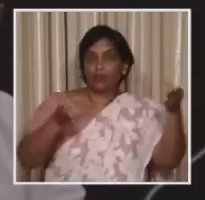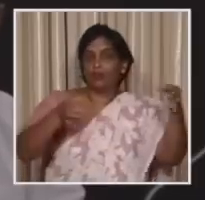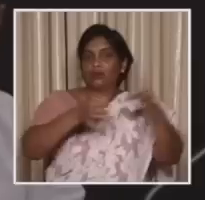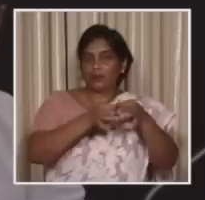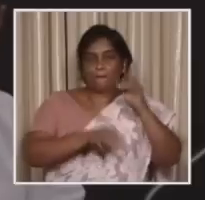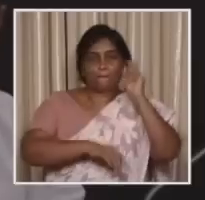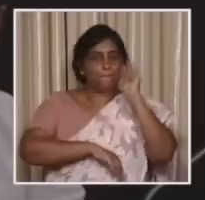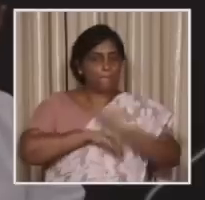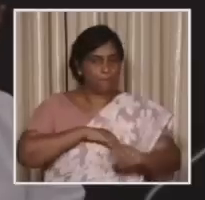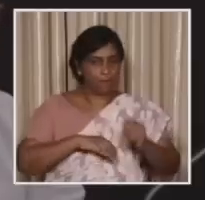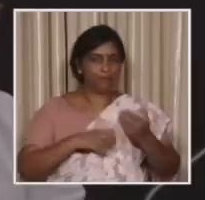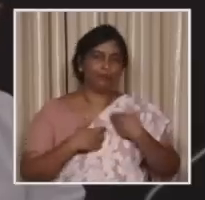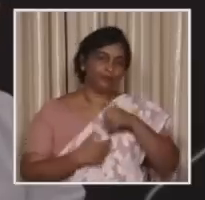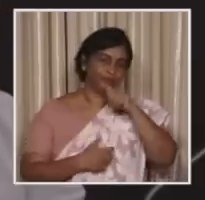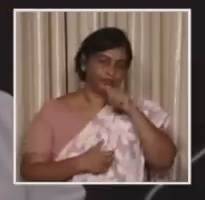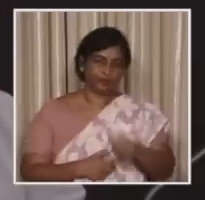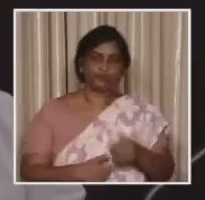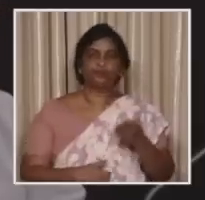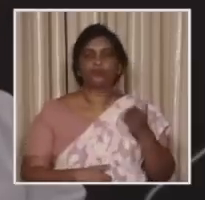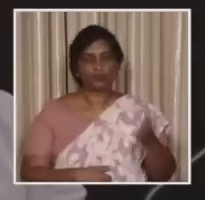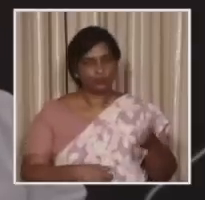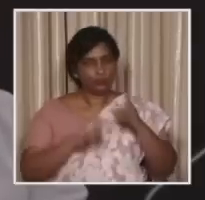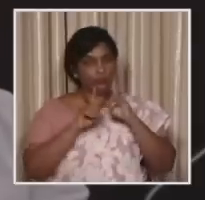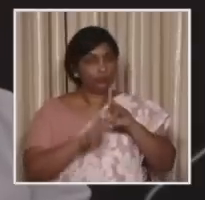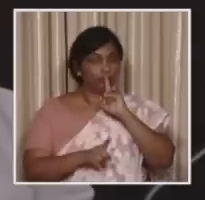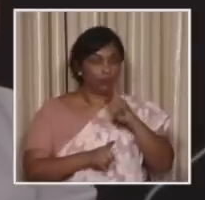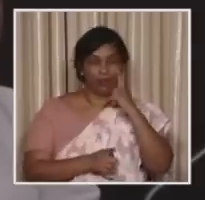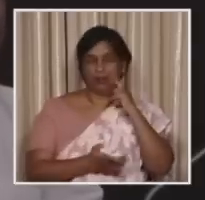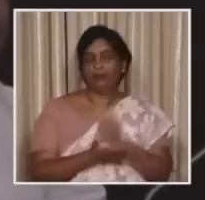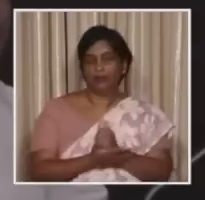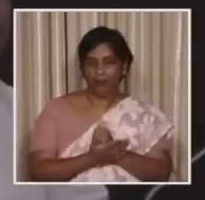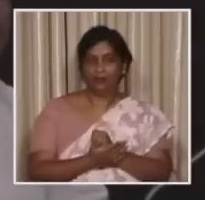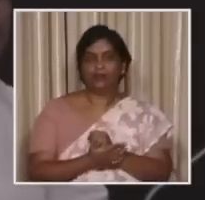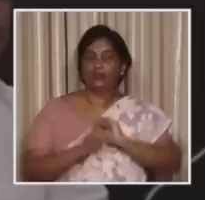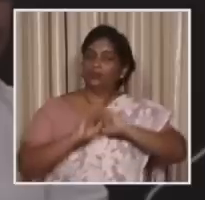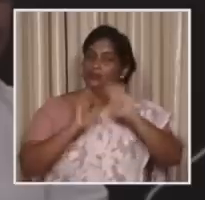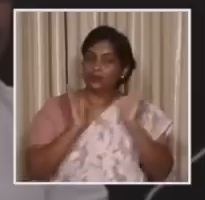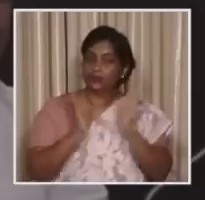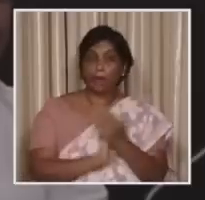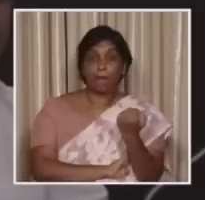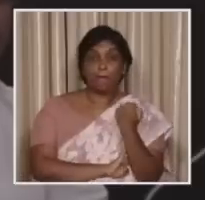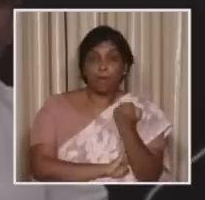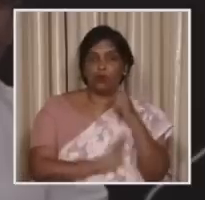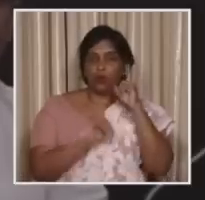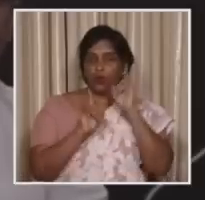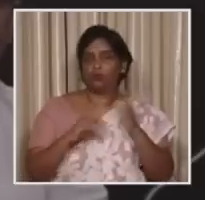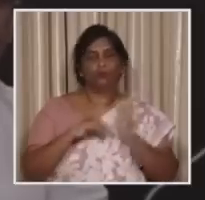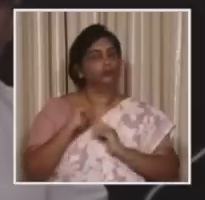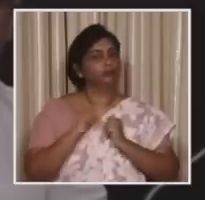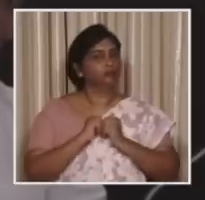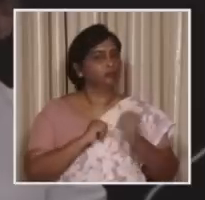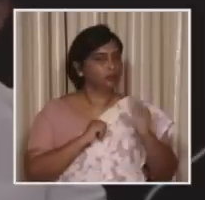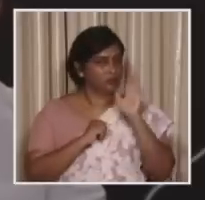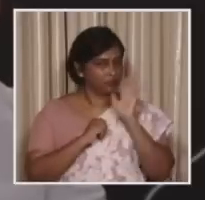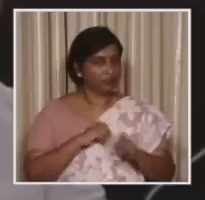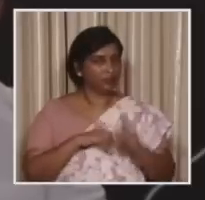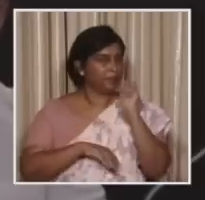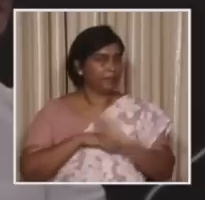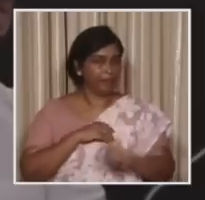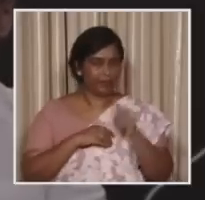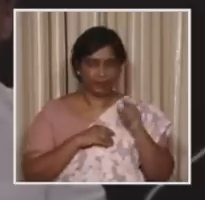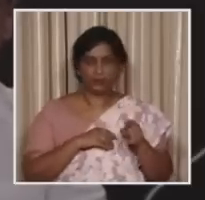keruwe enisa pahadiliwama mewa kiyenakota inda ba dan me serama balaya wenuen karapu kriyaatmaka karapu